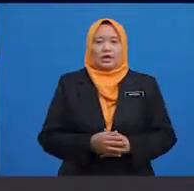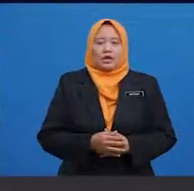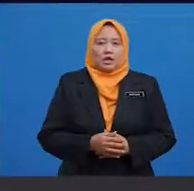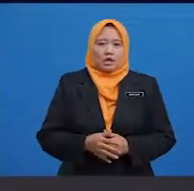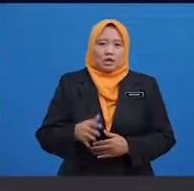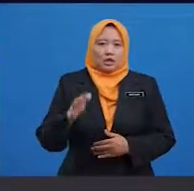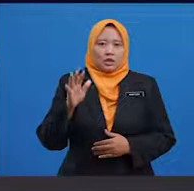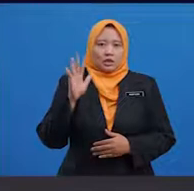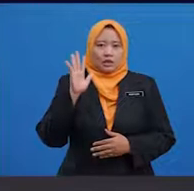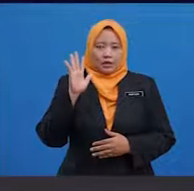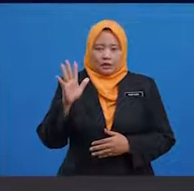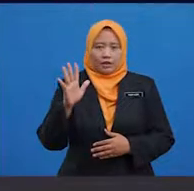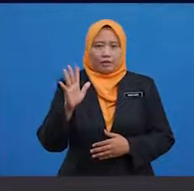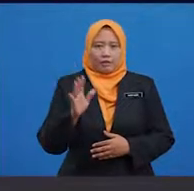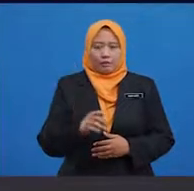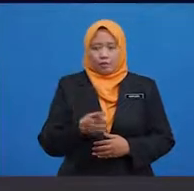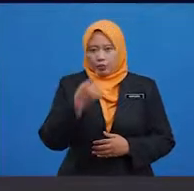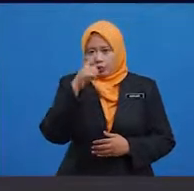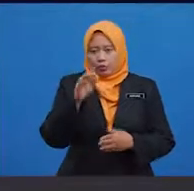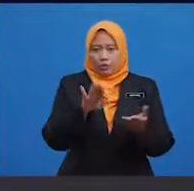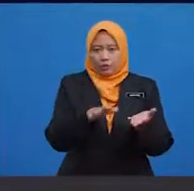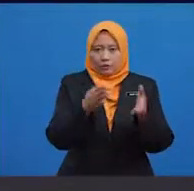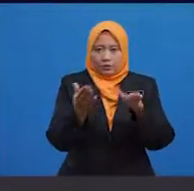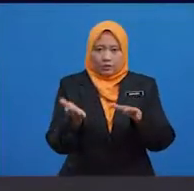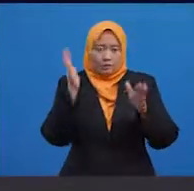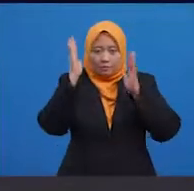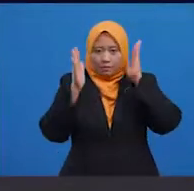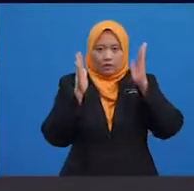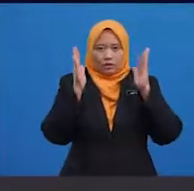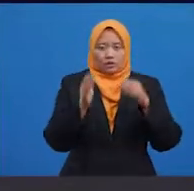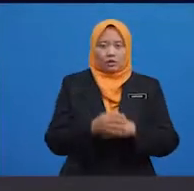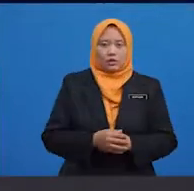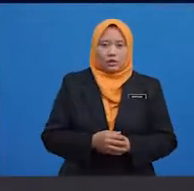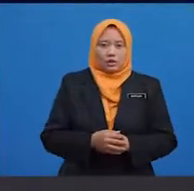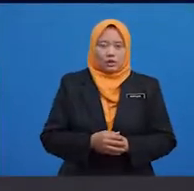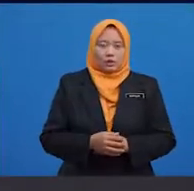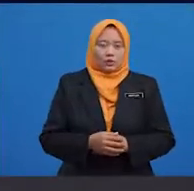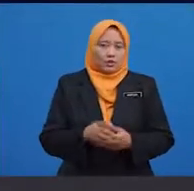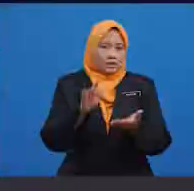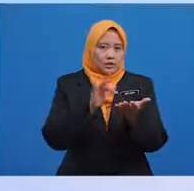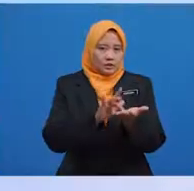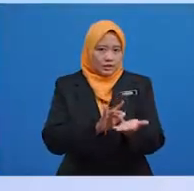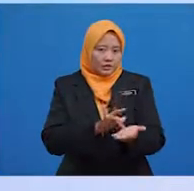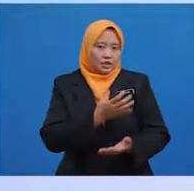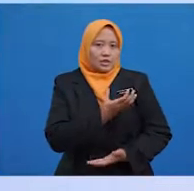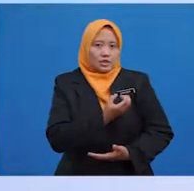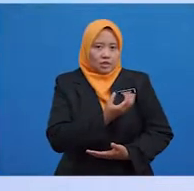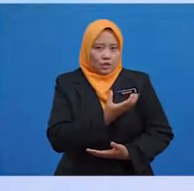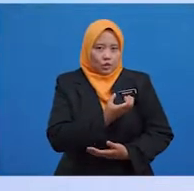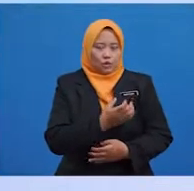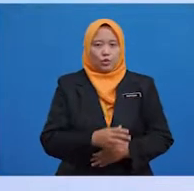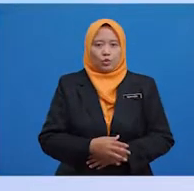kematian di Malaysia untuk tahun 2018 ialah penyakit berkenaan jantung.